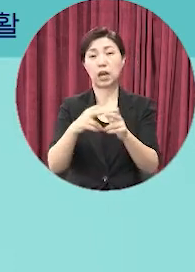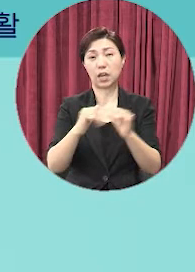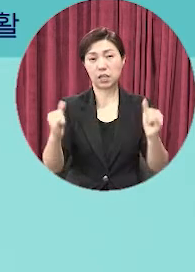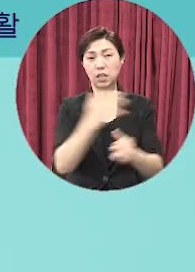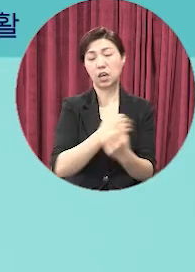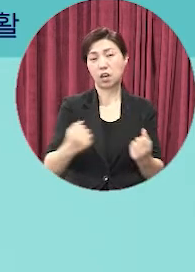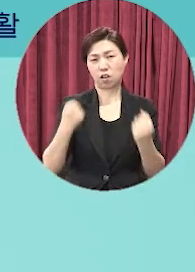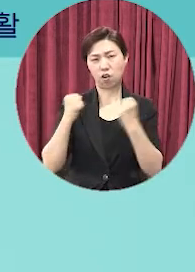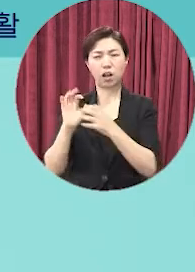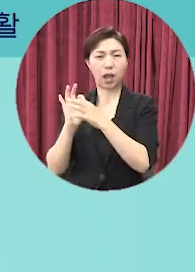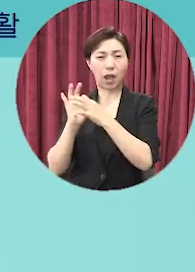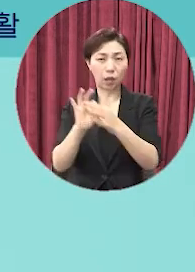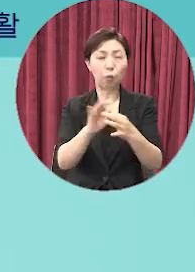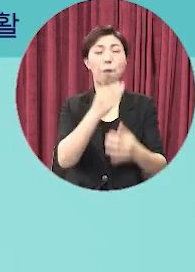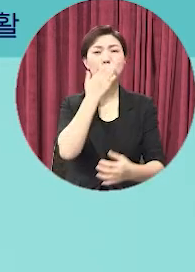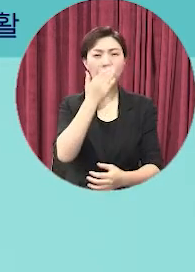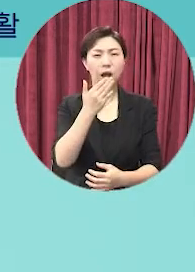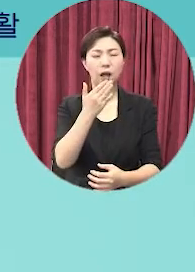기여할 것이라 생각합니다.